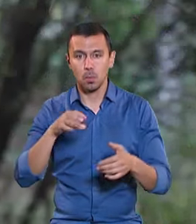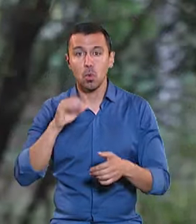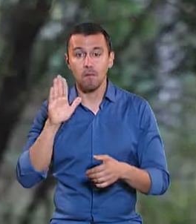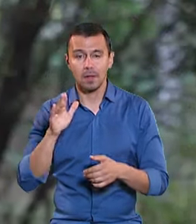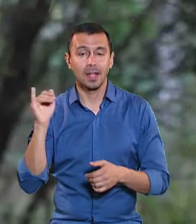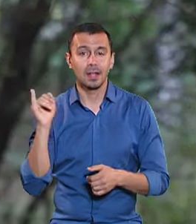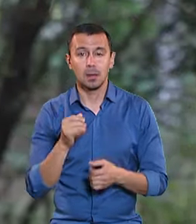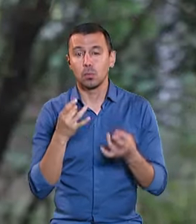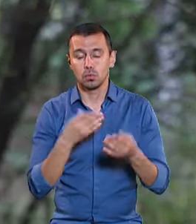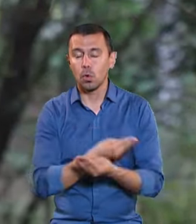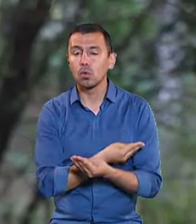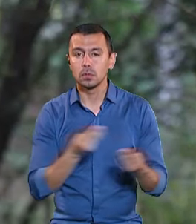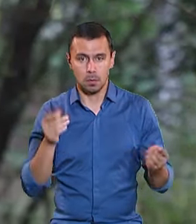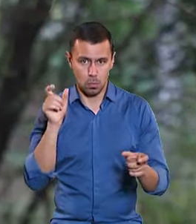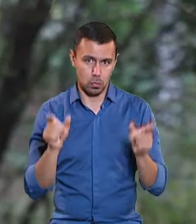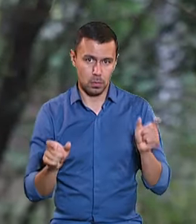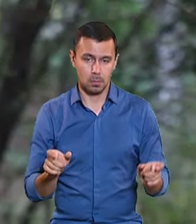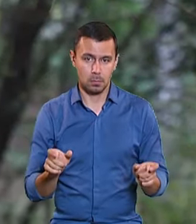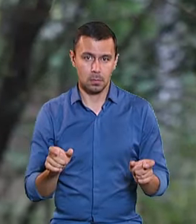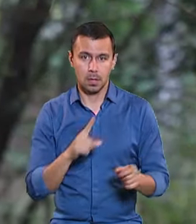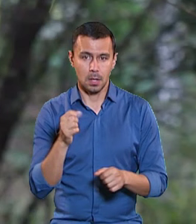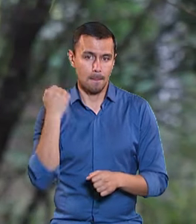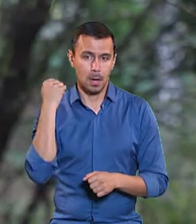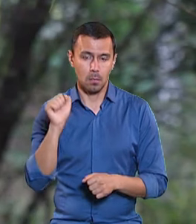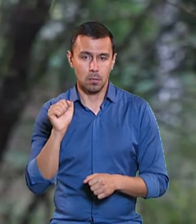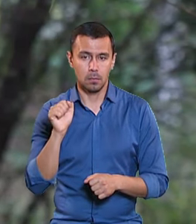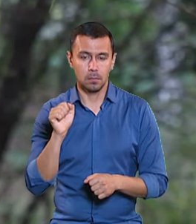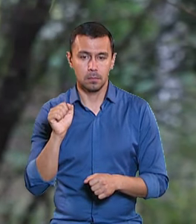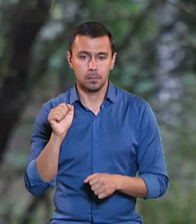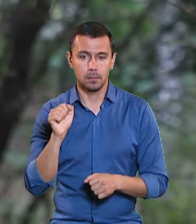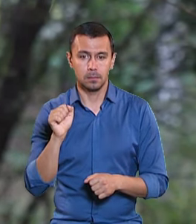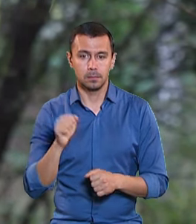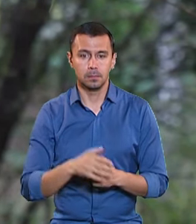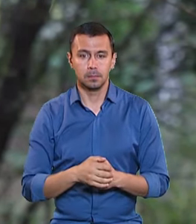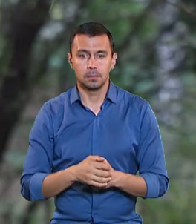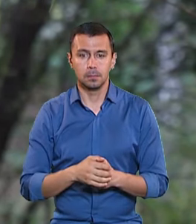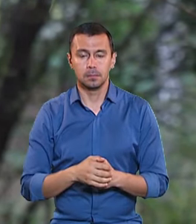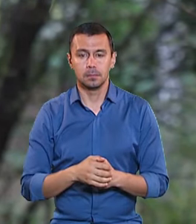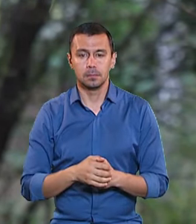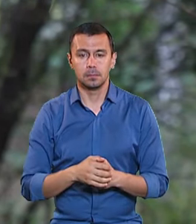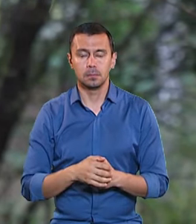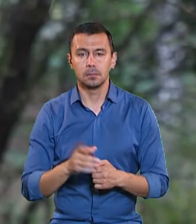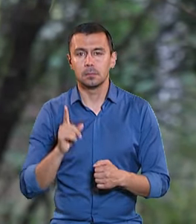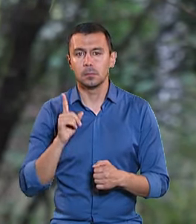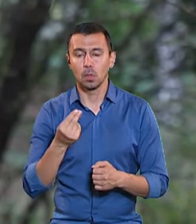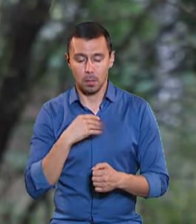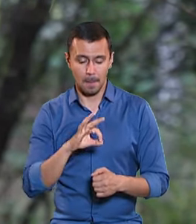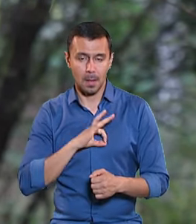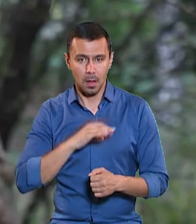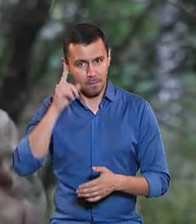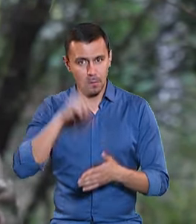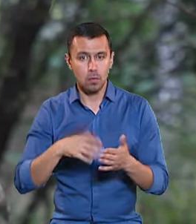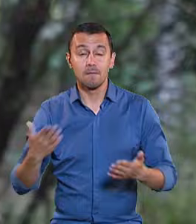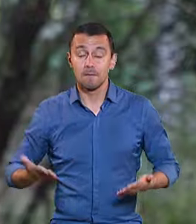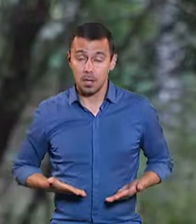і просто роздам людям за перемогу. Вдіну якісь там пару своїх медалек, вірю, що дадуть мені медальки, і вірю, що